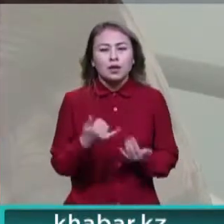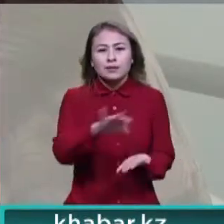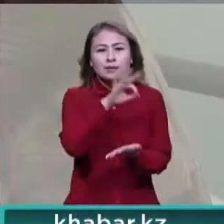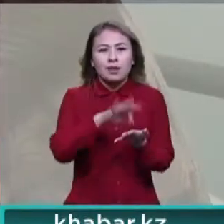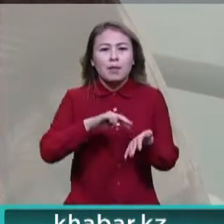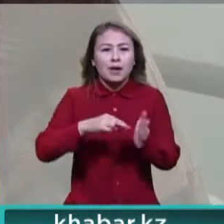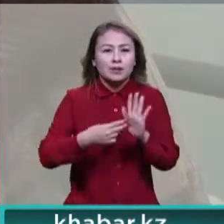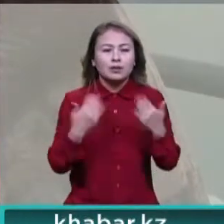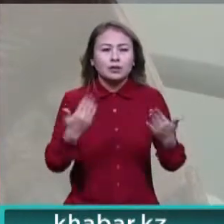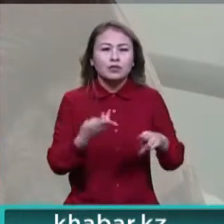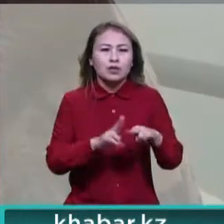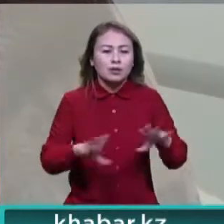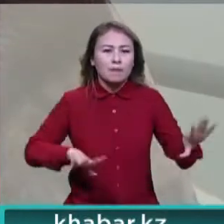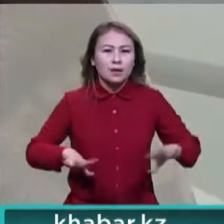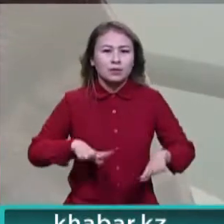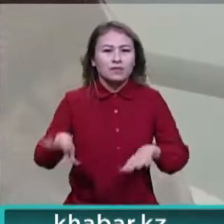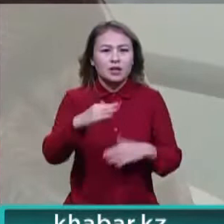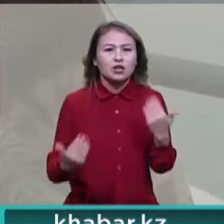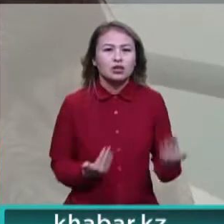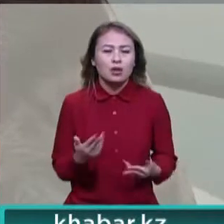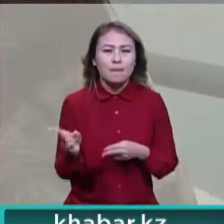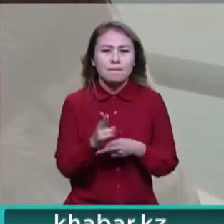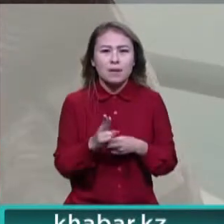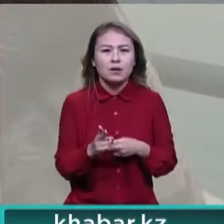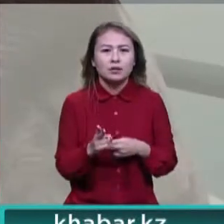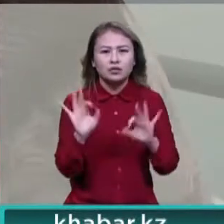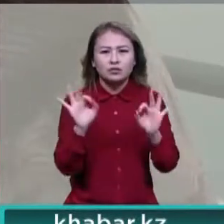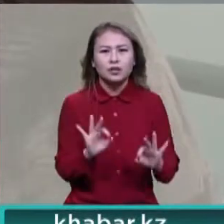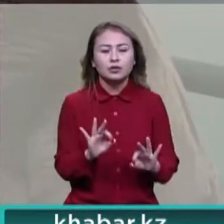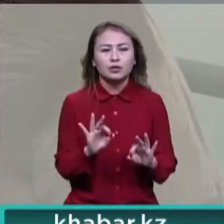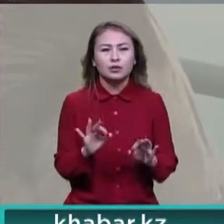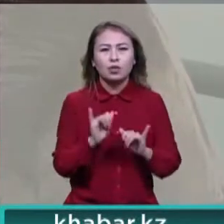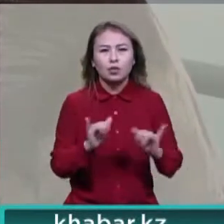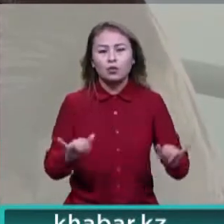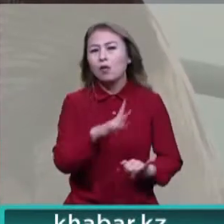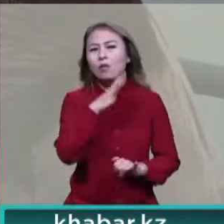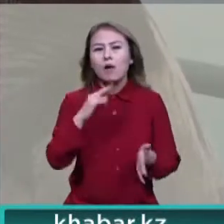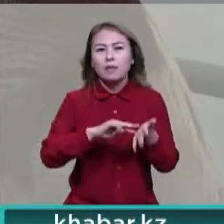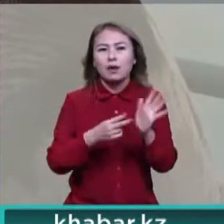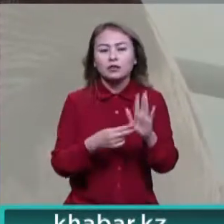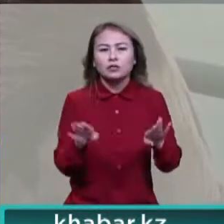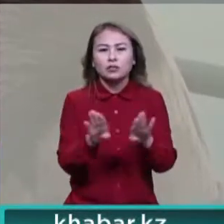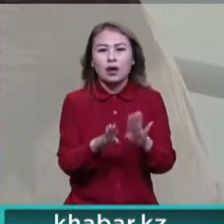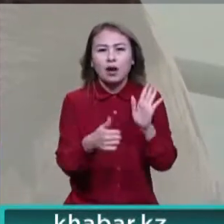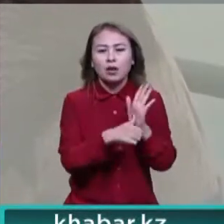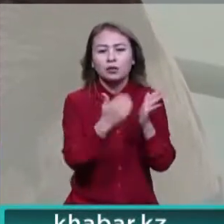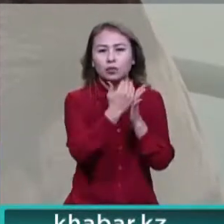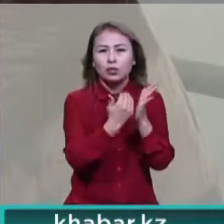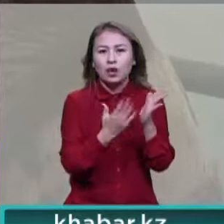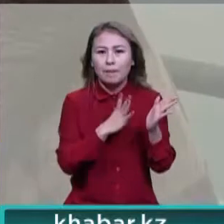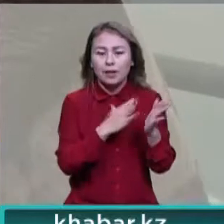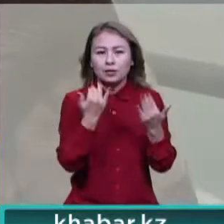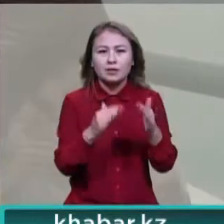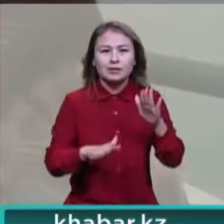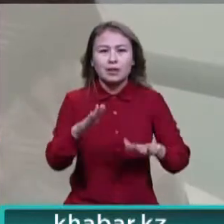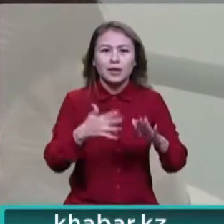Жобаның мақсаты азық-түлік базарын тірі балықпен толтыру. Біздің жоба Степногорск қаласы аумағын дамыту жоспарына енгізілген. Көлшік 6 бөлікке бөлінген. Оларда қазір